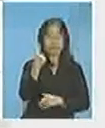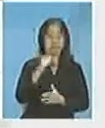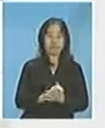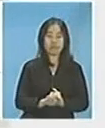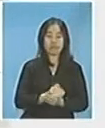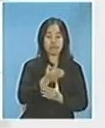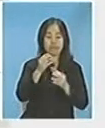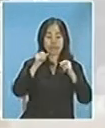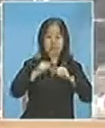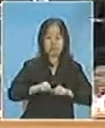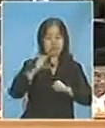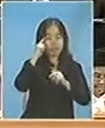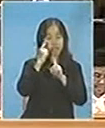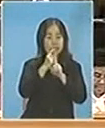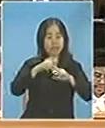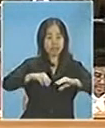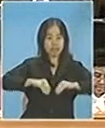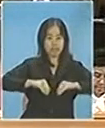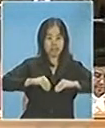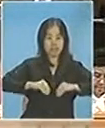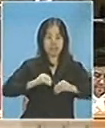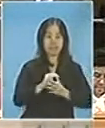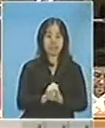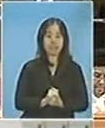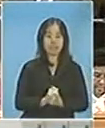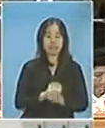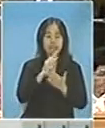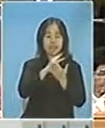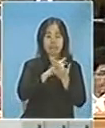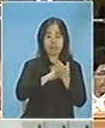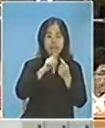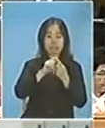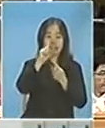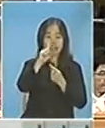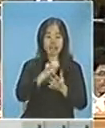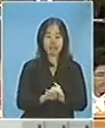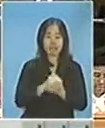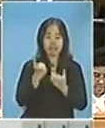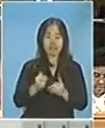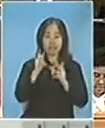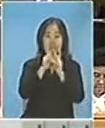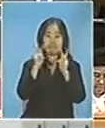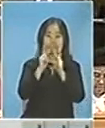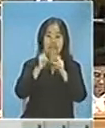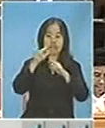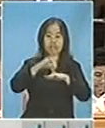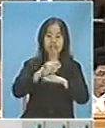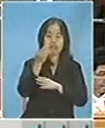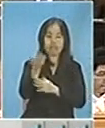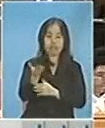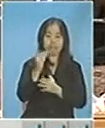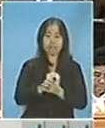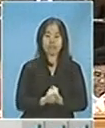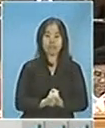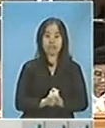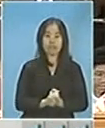มเห็นด้วยกับร่างพระราชบัญญัติฉบับนี้นะครับวาระ1ต่อไปเป็นการตั้งกรรมาธิการนะครับขอเชิญกำหนดจำนวนสม